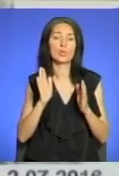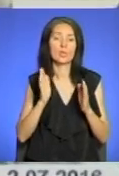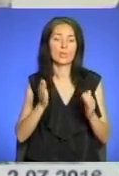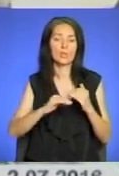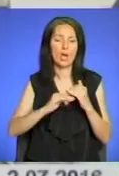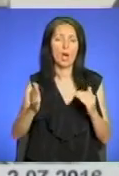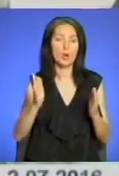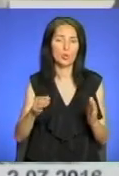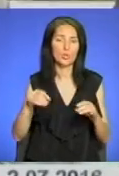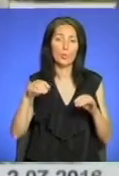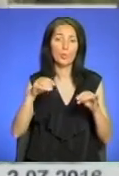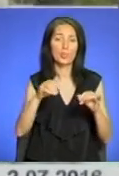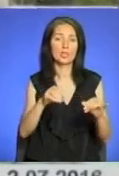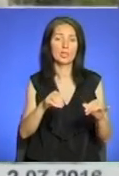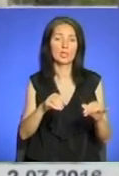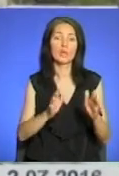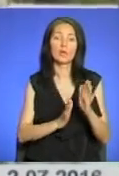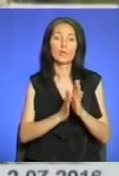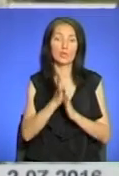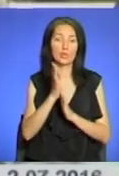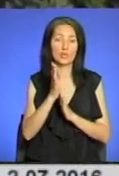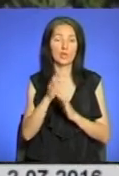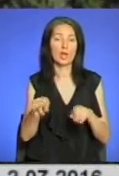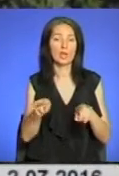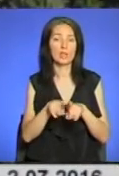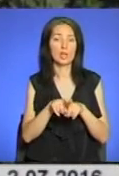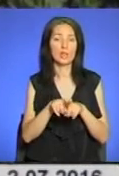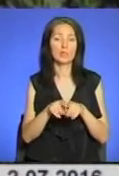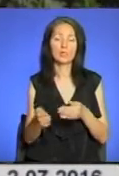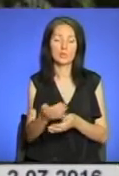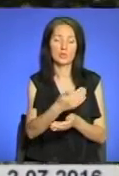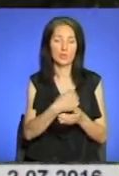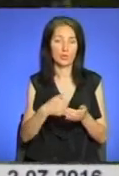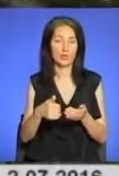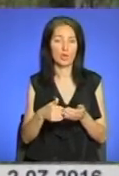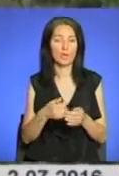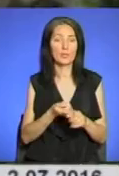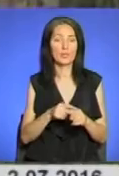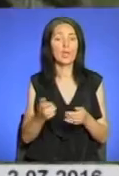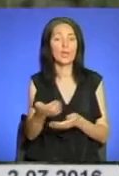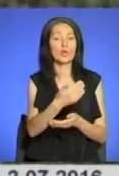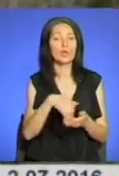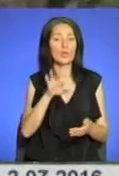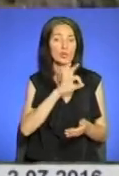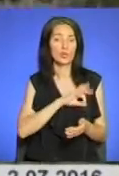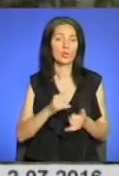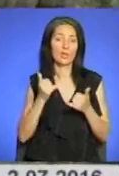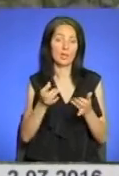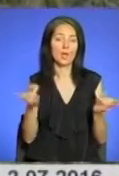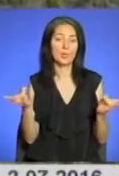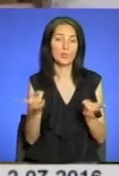них посів вирощення а також і збір врожаю даний врожай вони використовують для